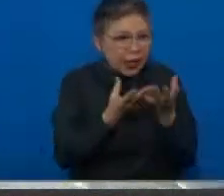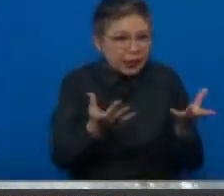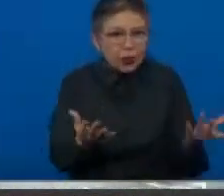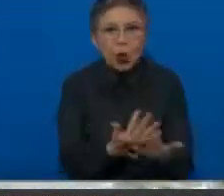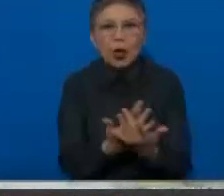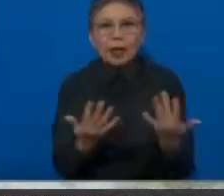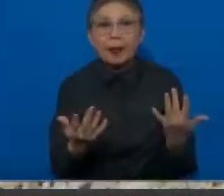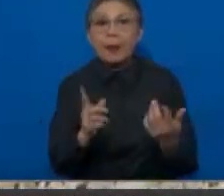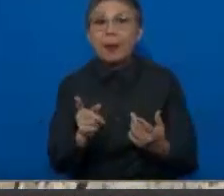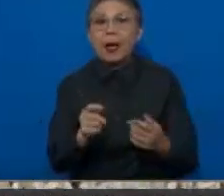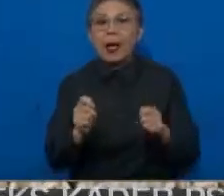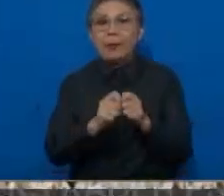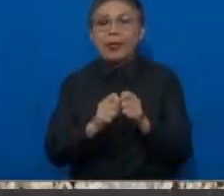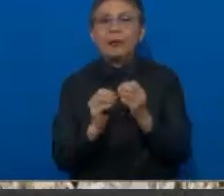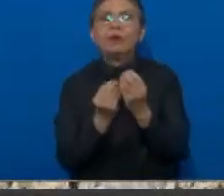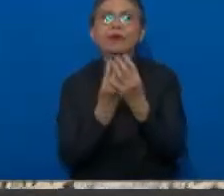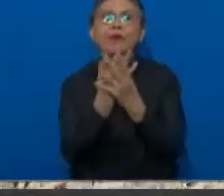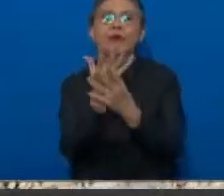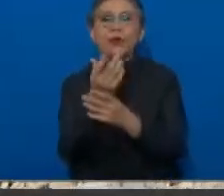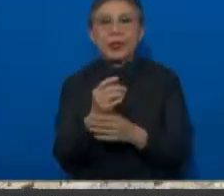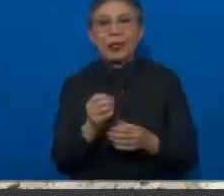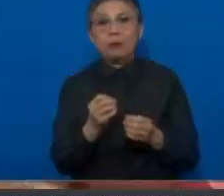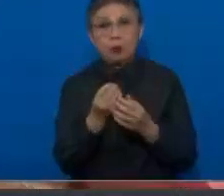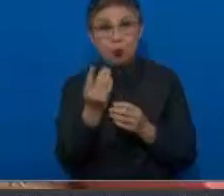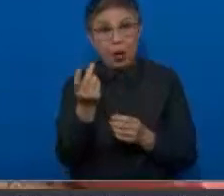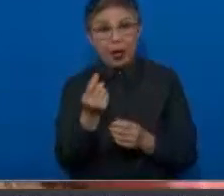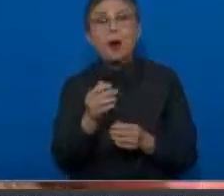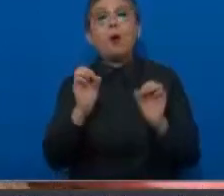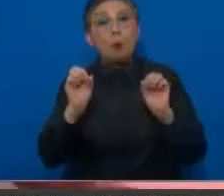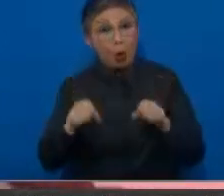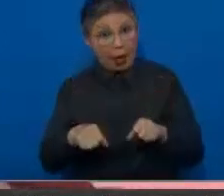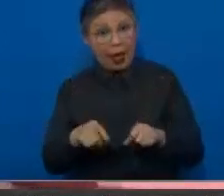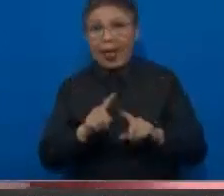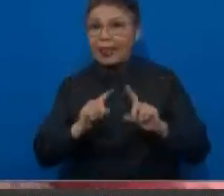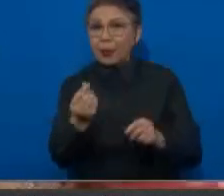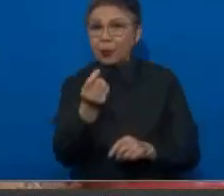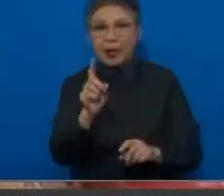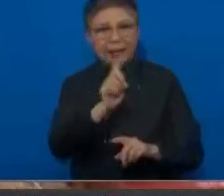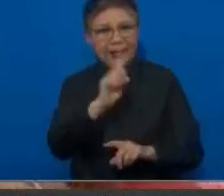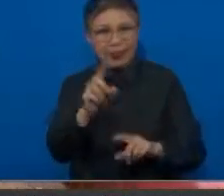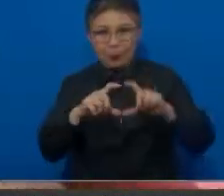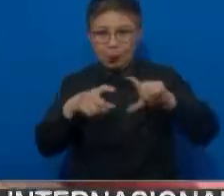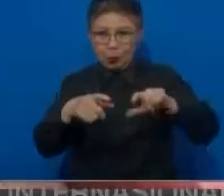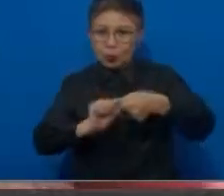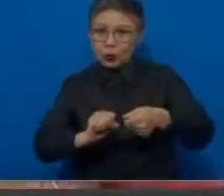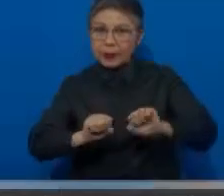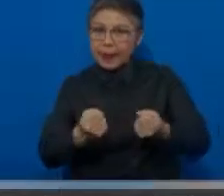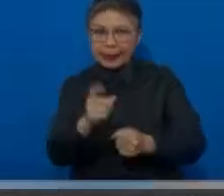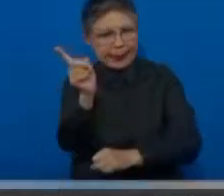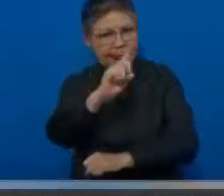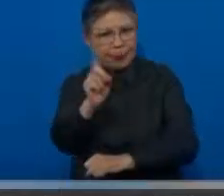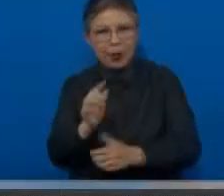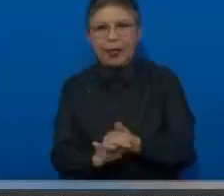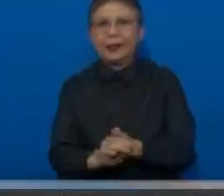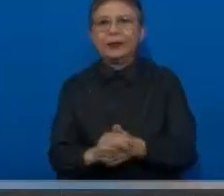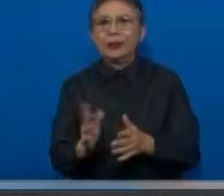masyarakat bahwa pembuatan buket bunga diizinkan, namun uangnya tidak boleh dirusak. Dalam membuat buket bunga ini, uang